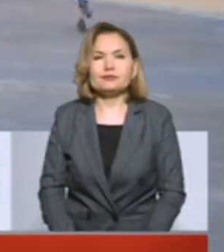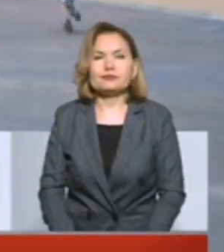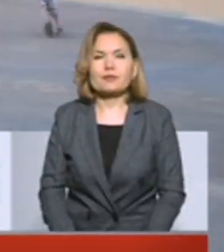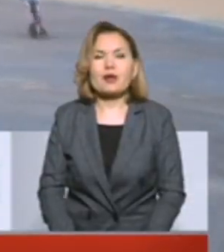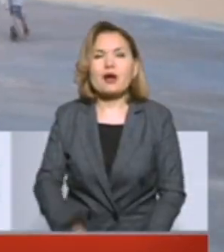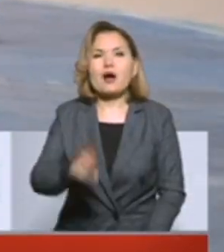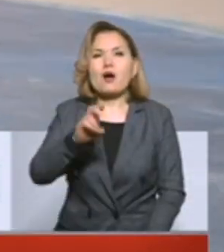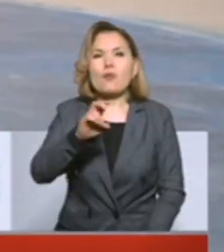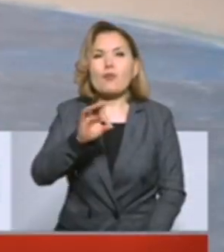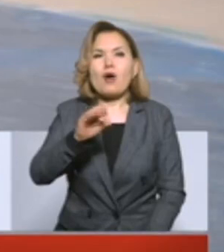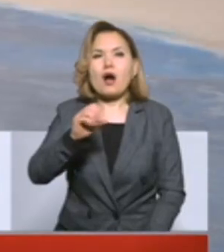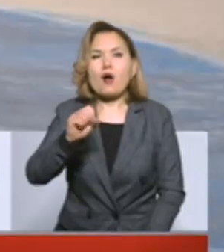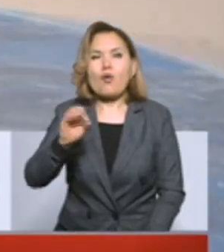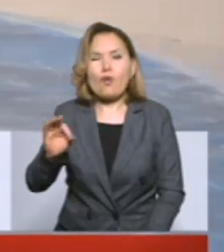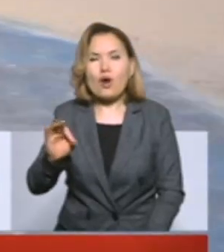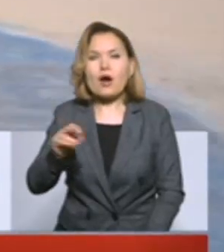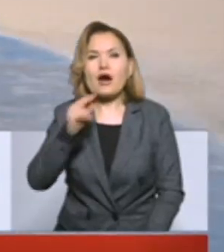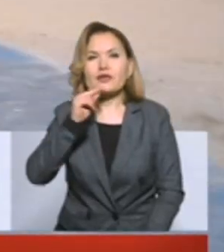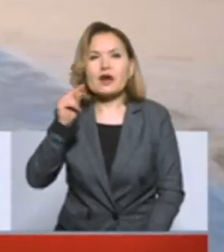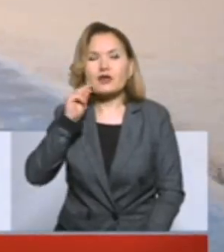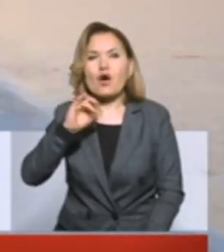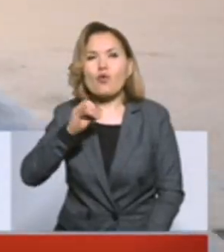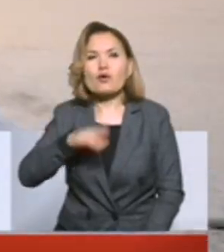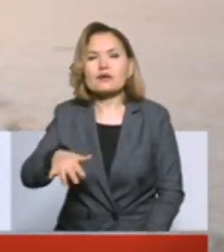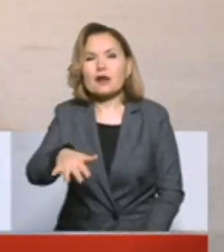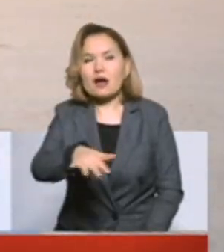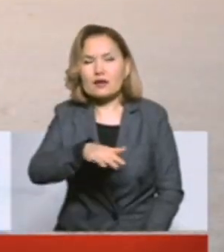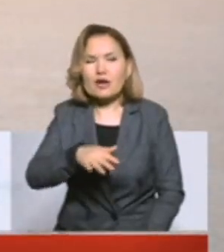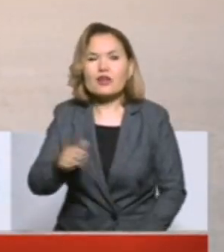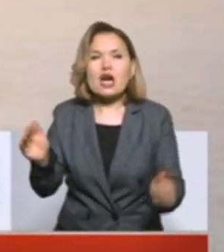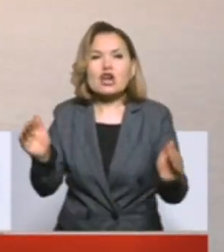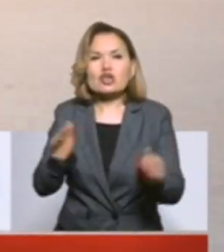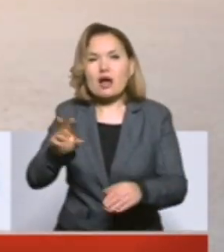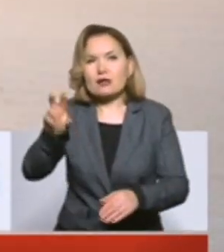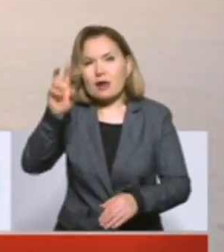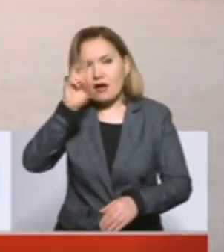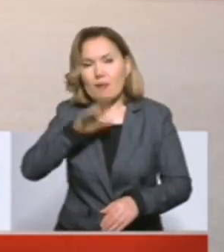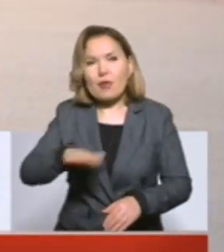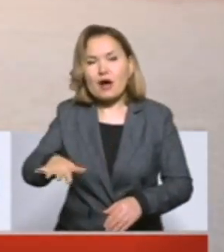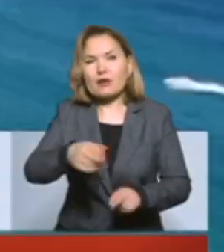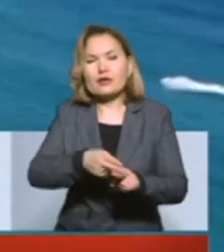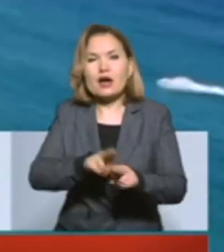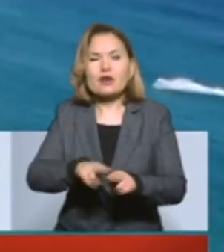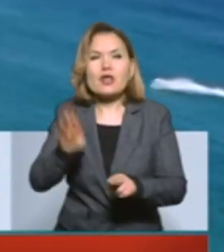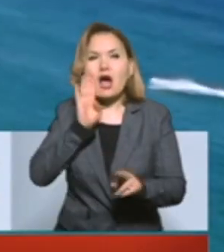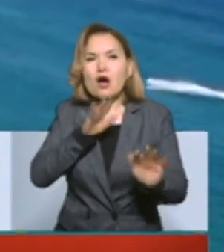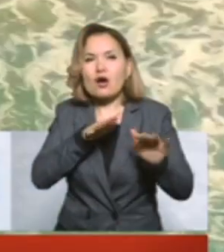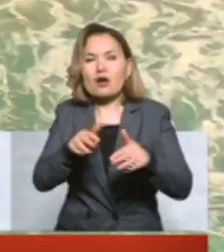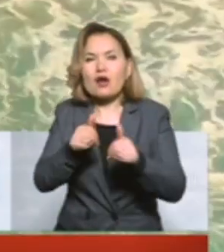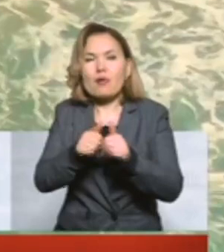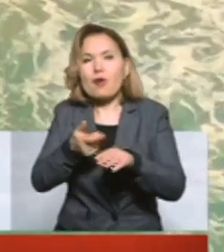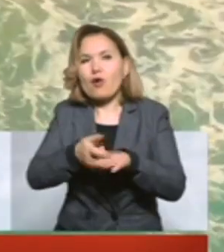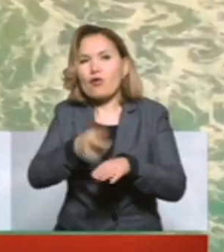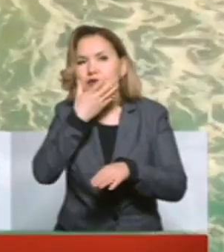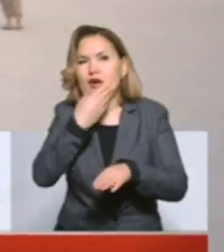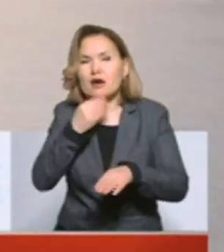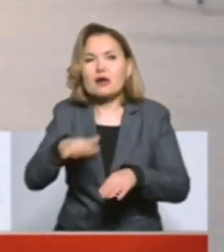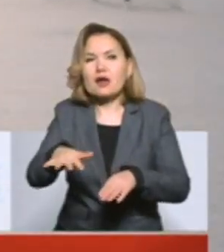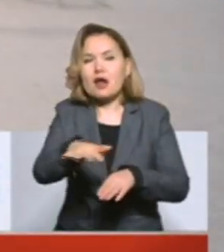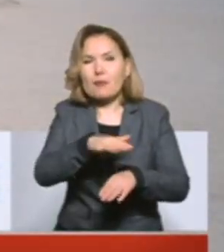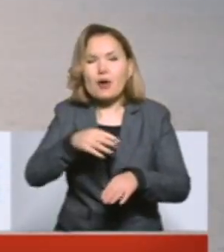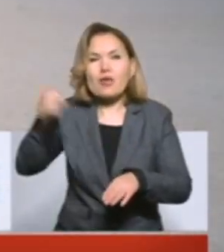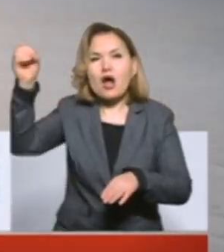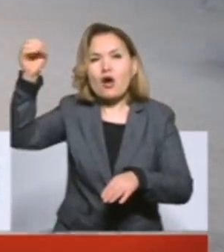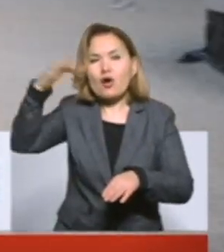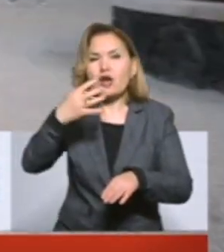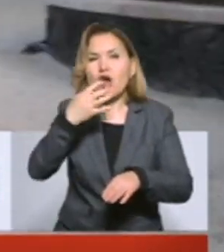Вау, Қытайдың ең оңтүстігіндегі Хайнань аралында орналасқан шағын елмекен теңіздің тұнық суы, тұмса табиғаты және жыл 12 ай шуақты